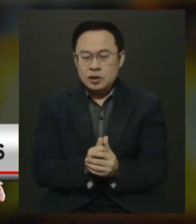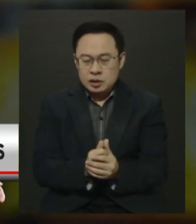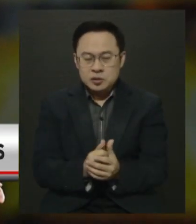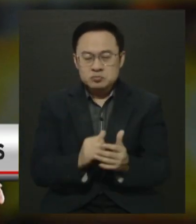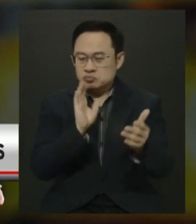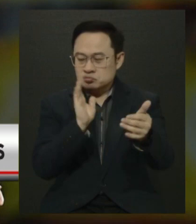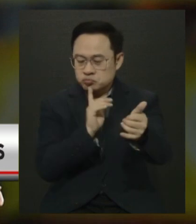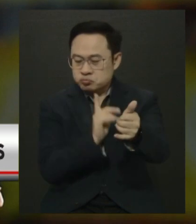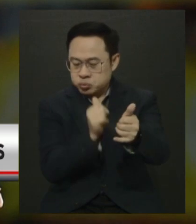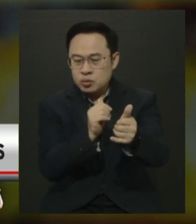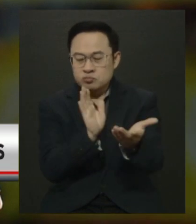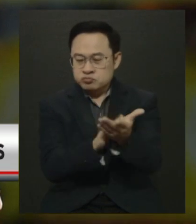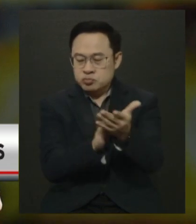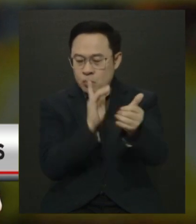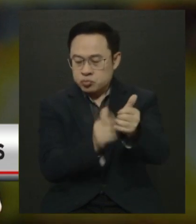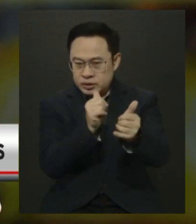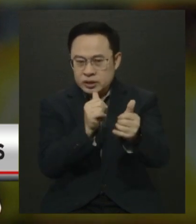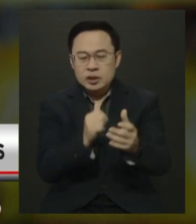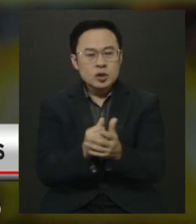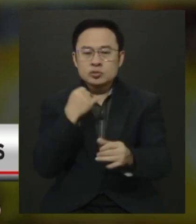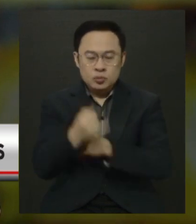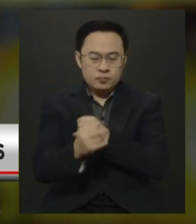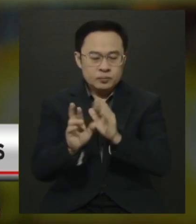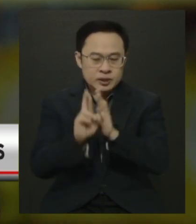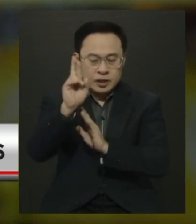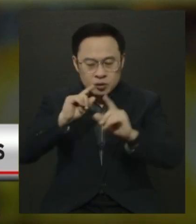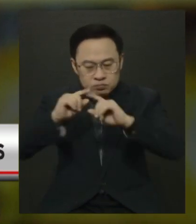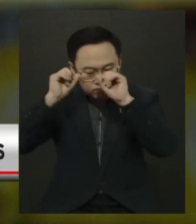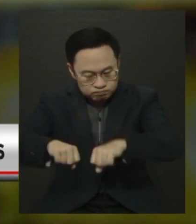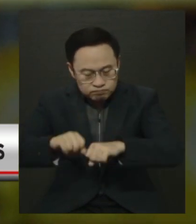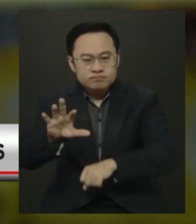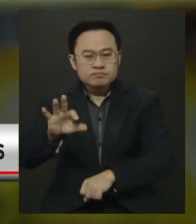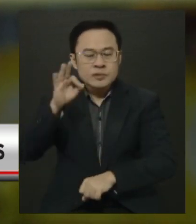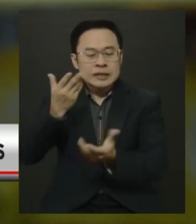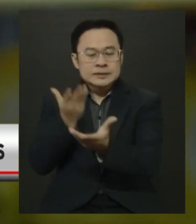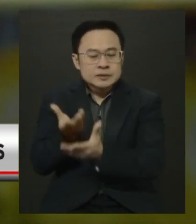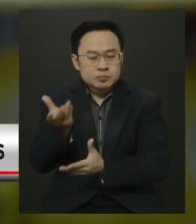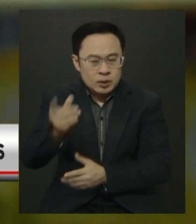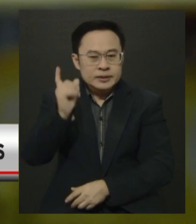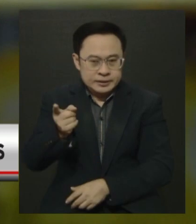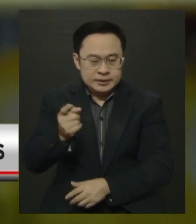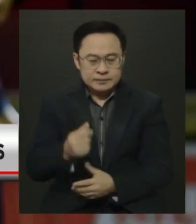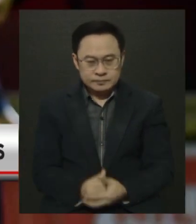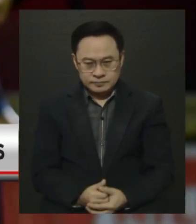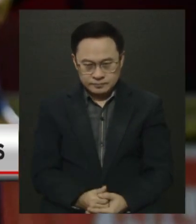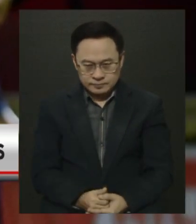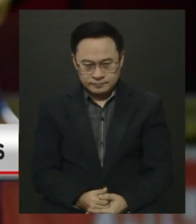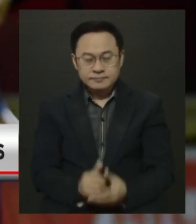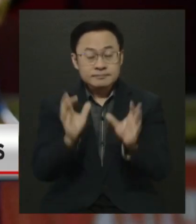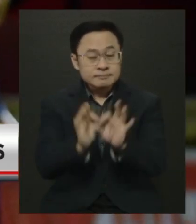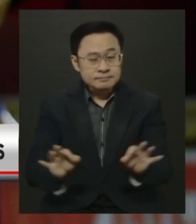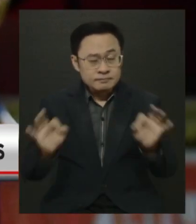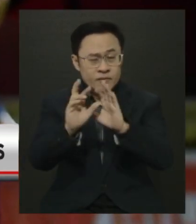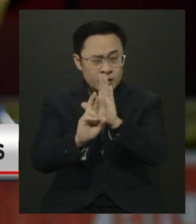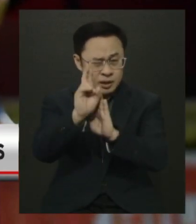ก็นี่แหละเสร็จสิงห์เชียงรายไปคว้าตัวเป็นที่เรียบร้อยไปแล้ว ก็หลายทีมก็เริ่มเสริมทัพโดยเฉพาะเชียงรายเนี่ยอาจจะเรียกว่าเส